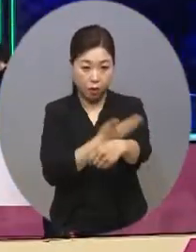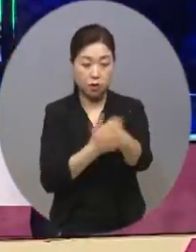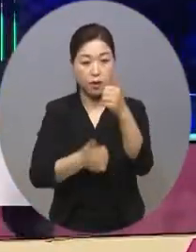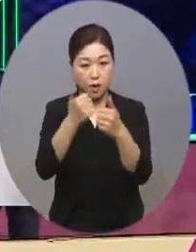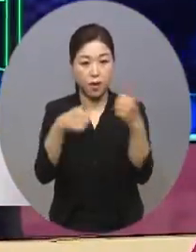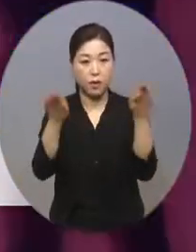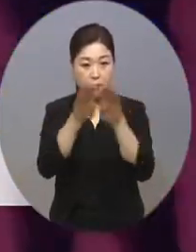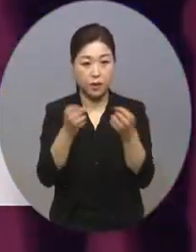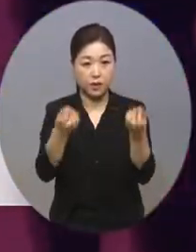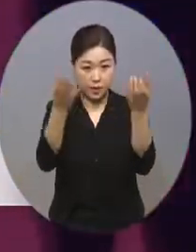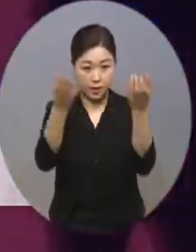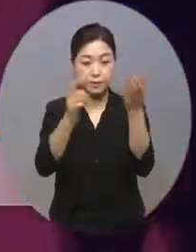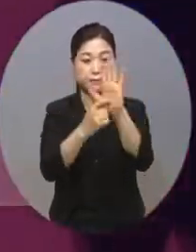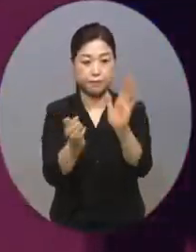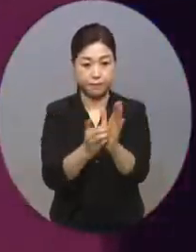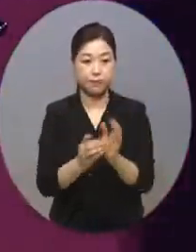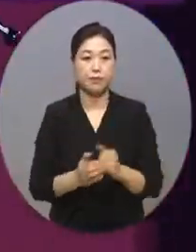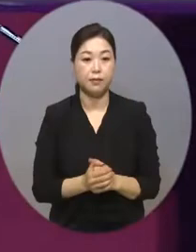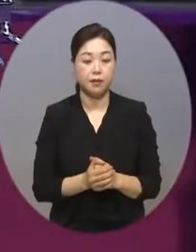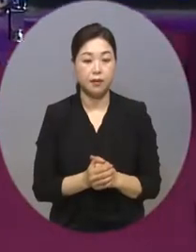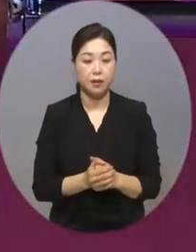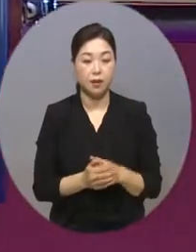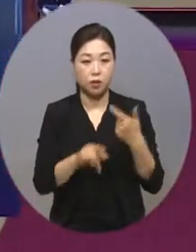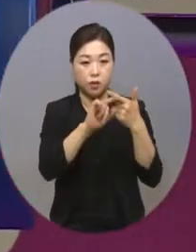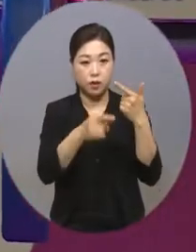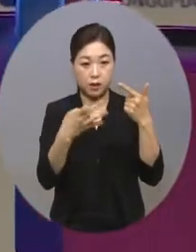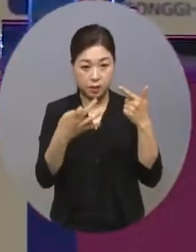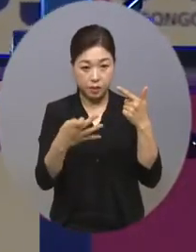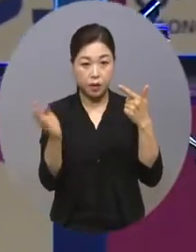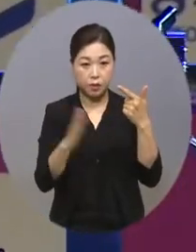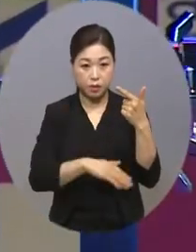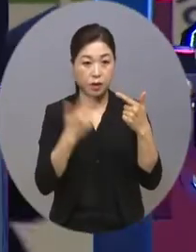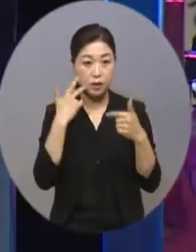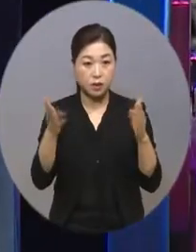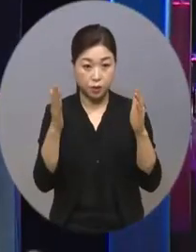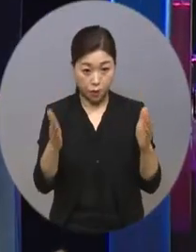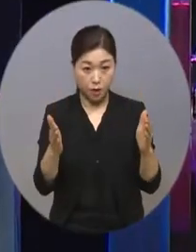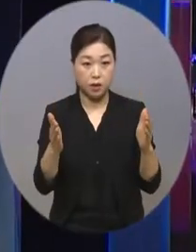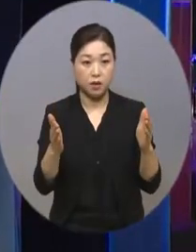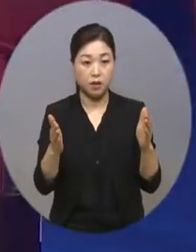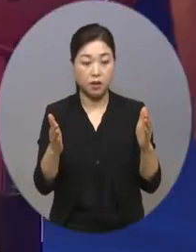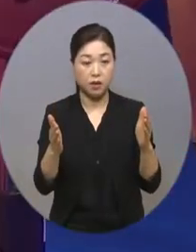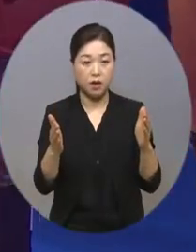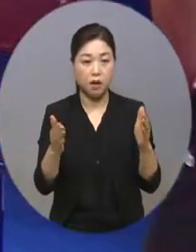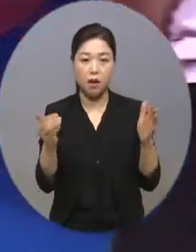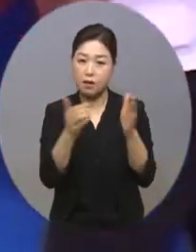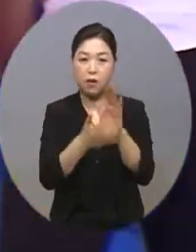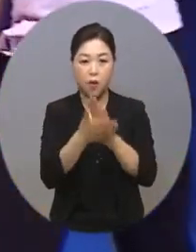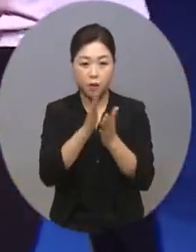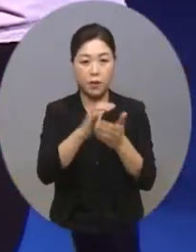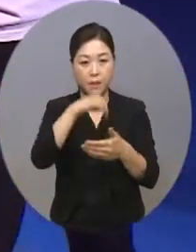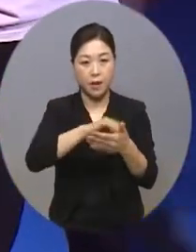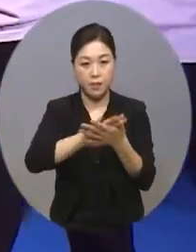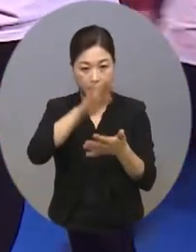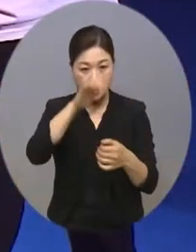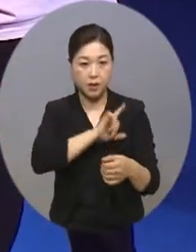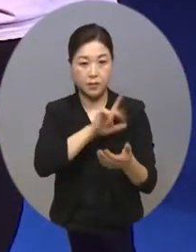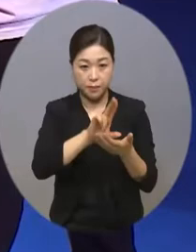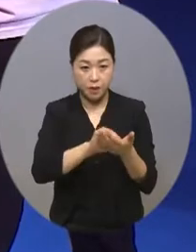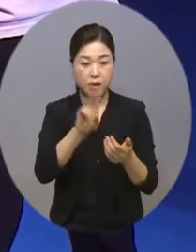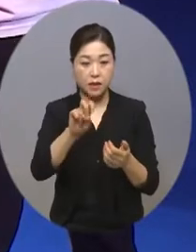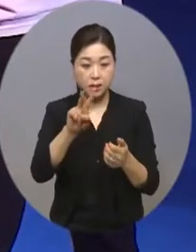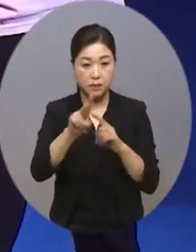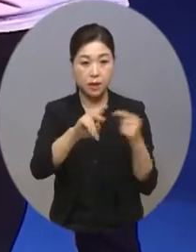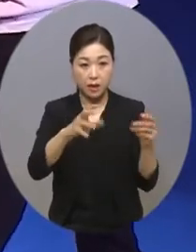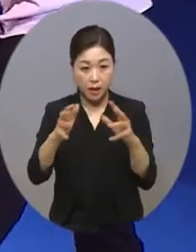열렸습니다. 지난 14일부터 7일간 펼쳐진 이번 대회는 끝없는 열정을 슬로건으로 22개국